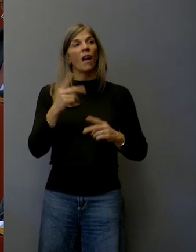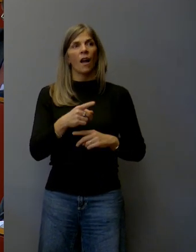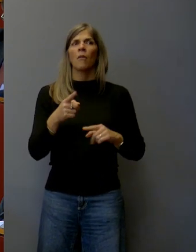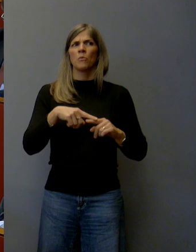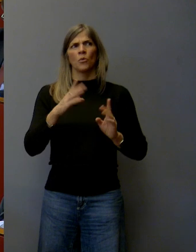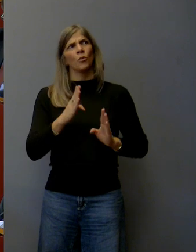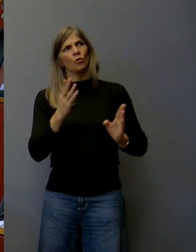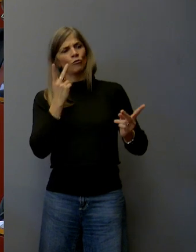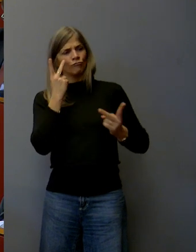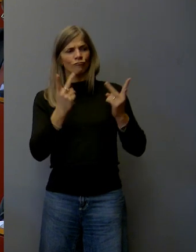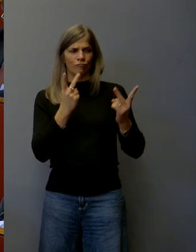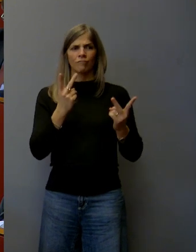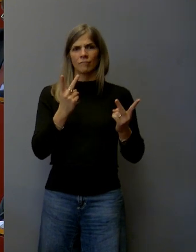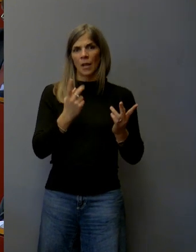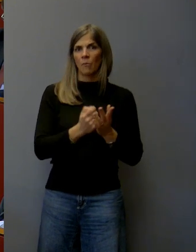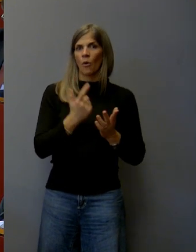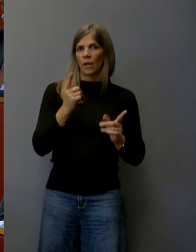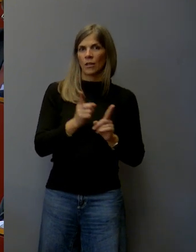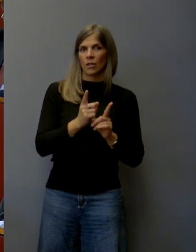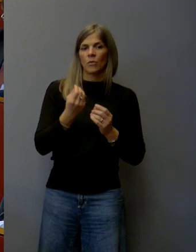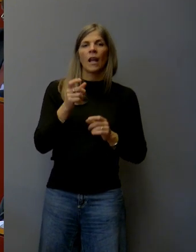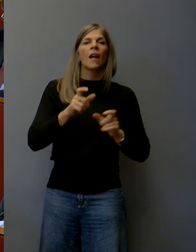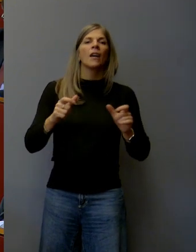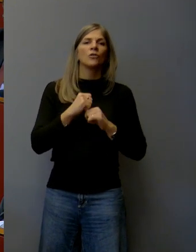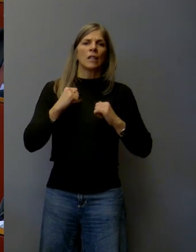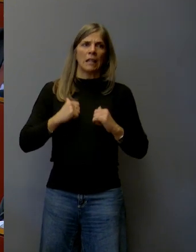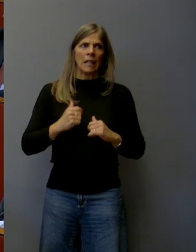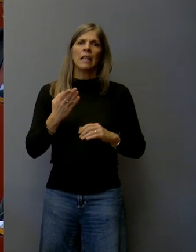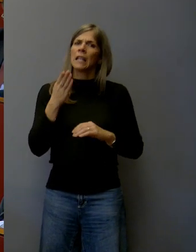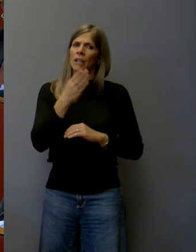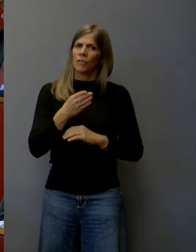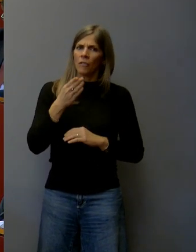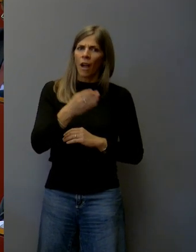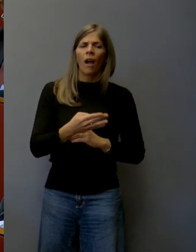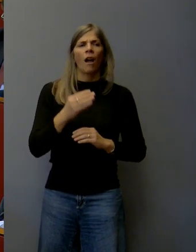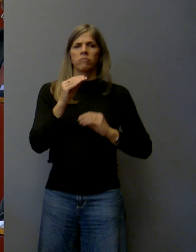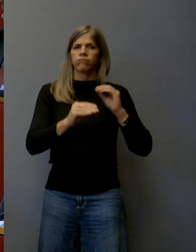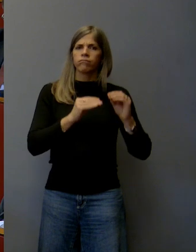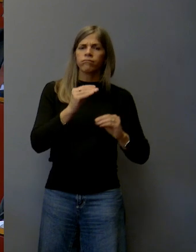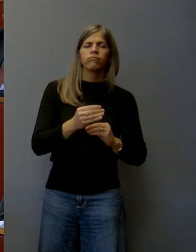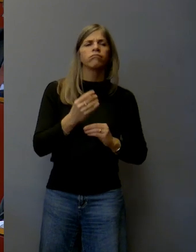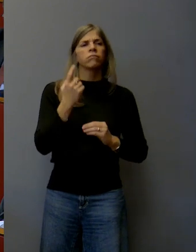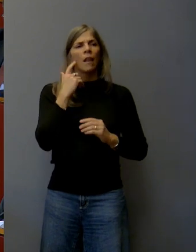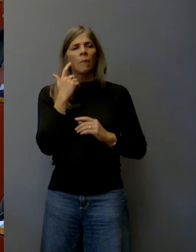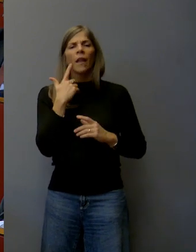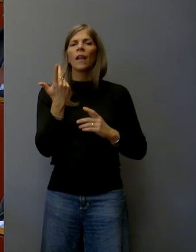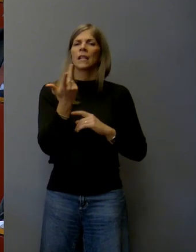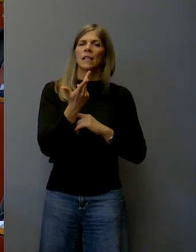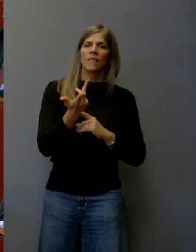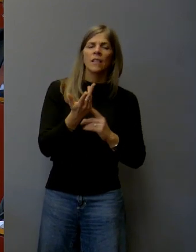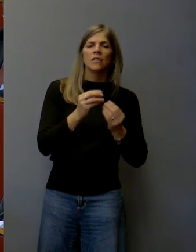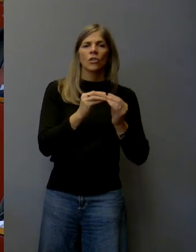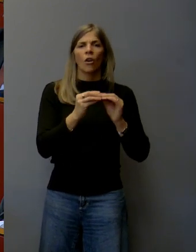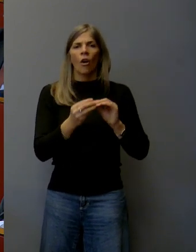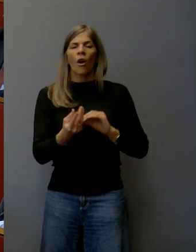importante perché poi nella sede del Municipio ci vanno i cittadini a esercitare come dire le loro giuste richieste in merito a servizi o